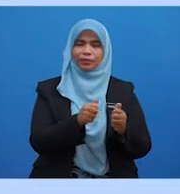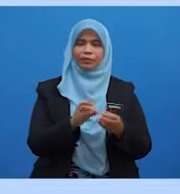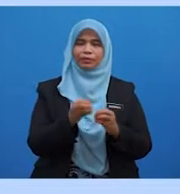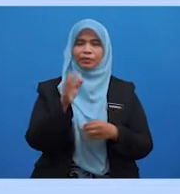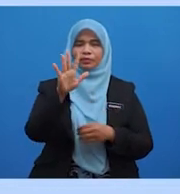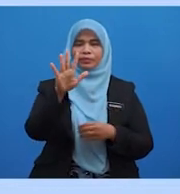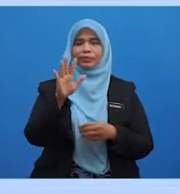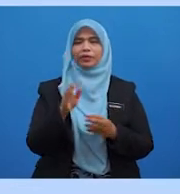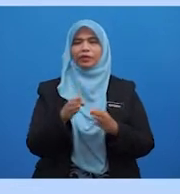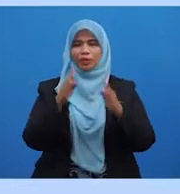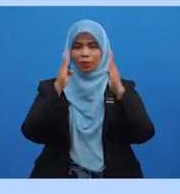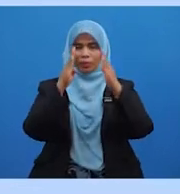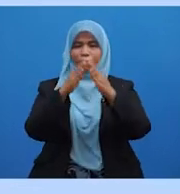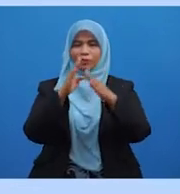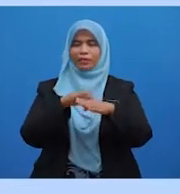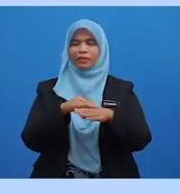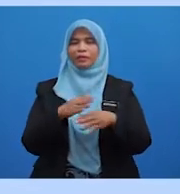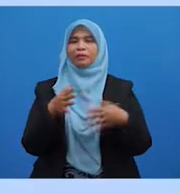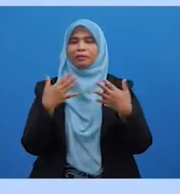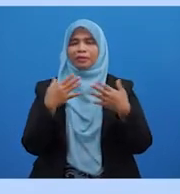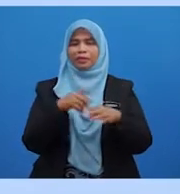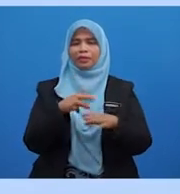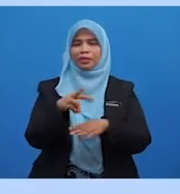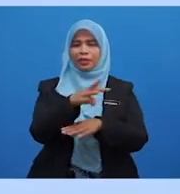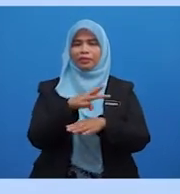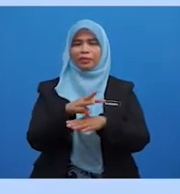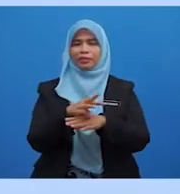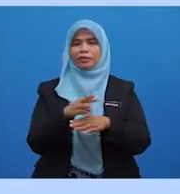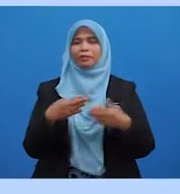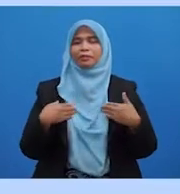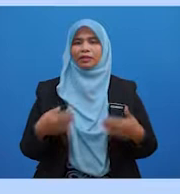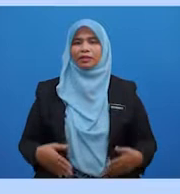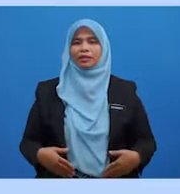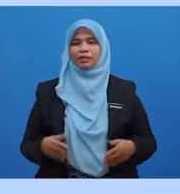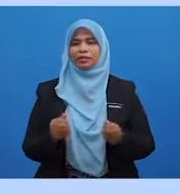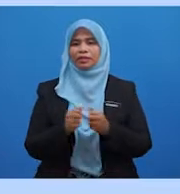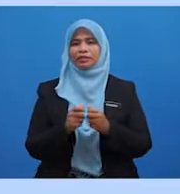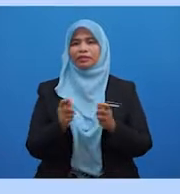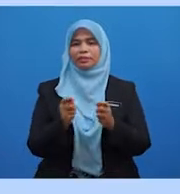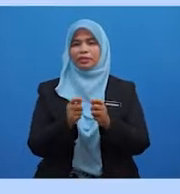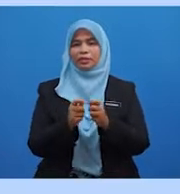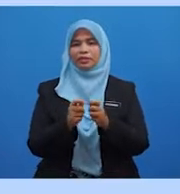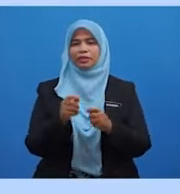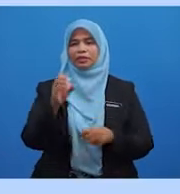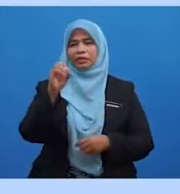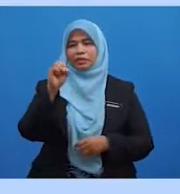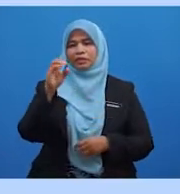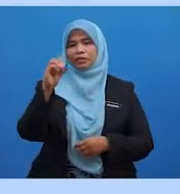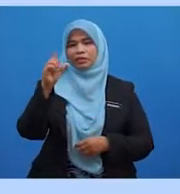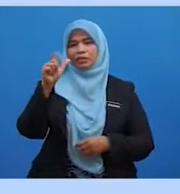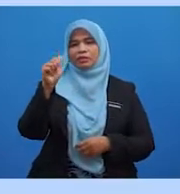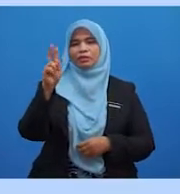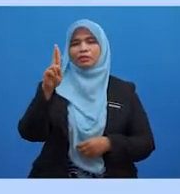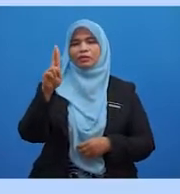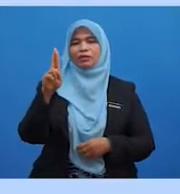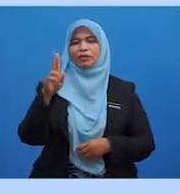Kelima, penumpuan pada kehangatan di kawasan abdomen dengan formula seperti solar plexus